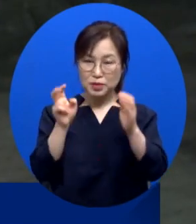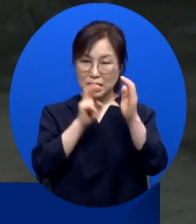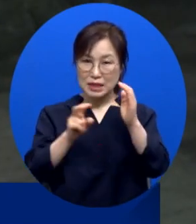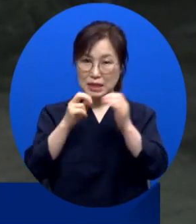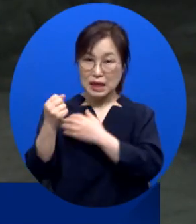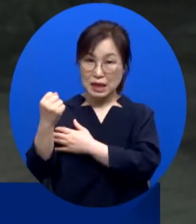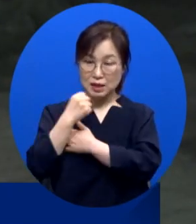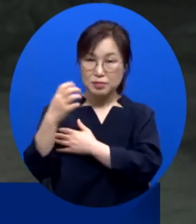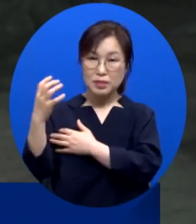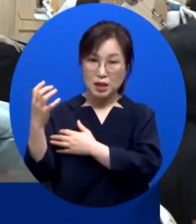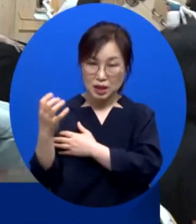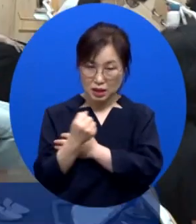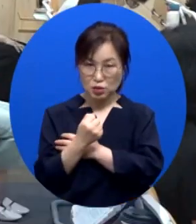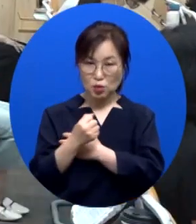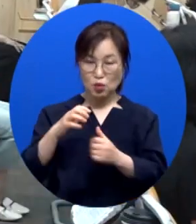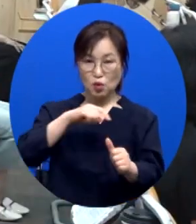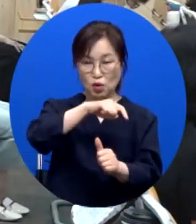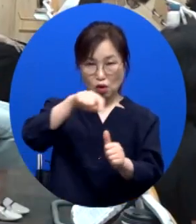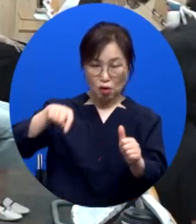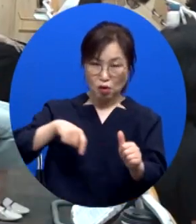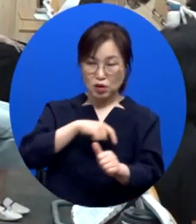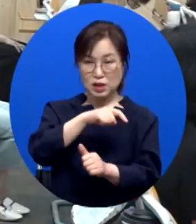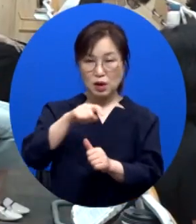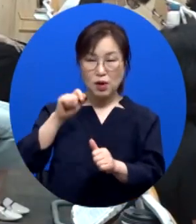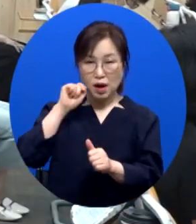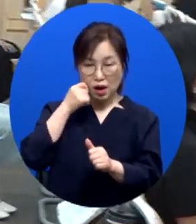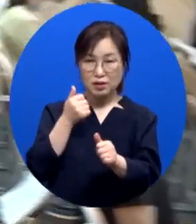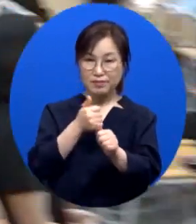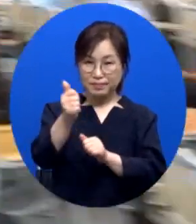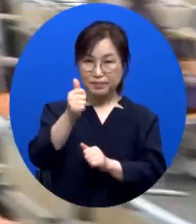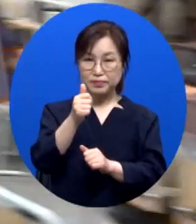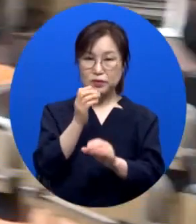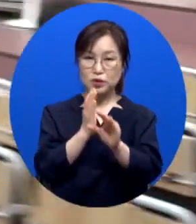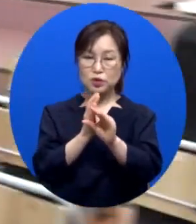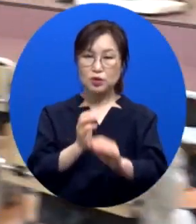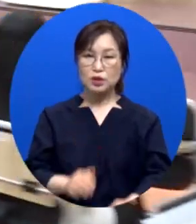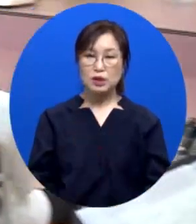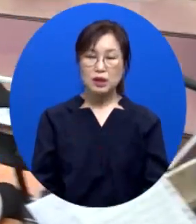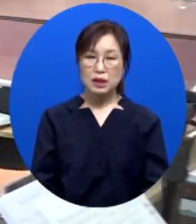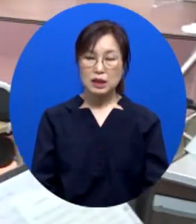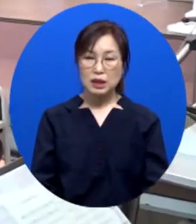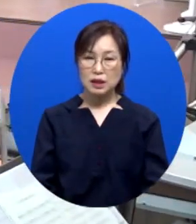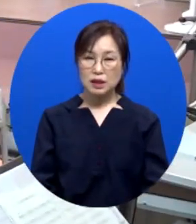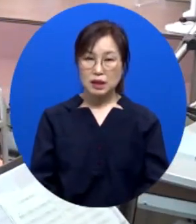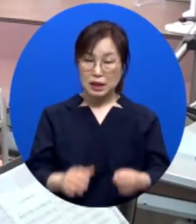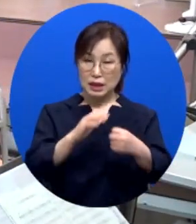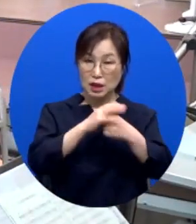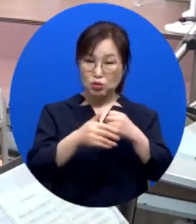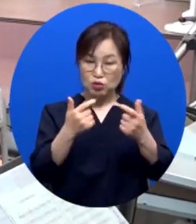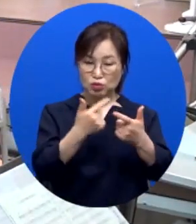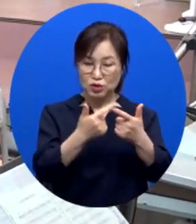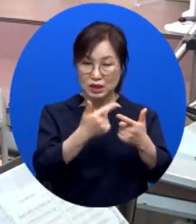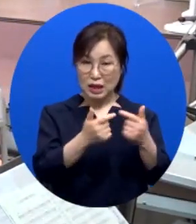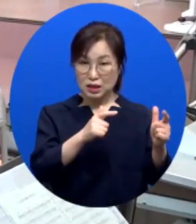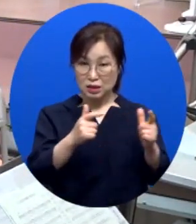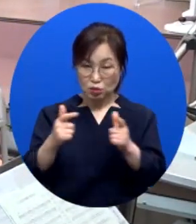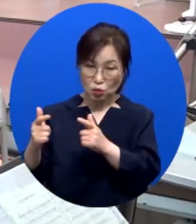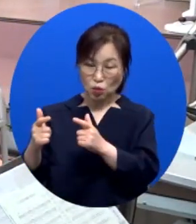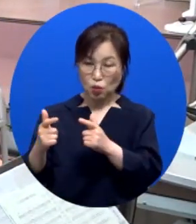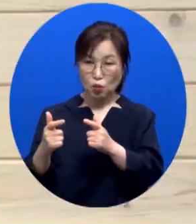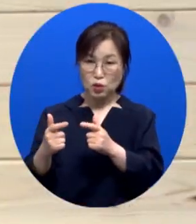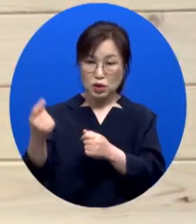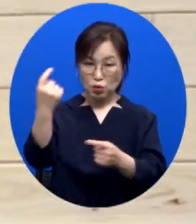고난을 돌파하고 있습니다. 교회가 소재한 인천 지역을 넘어 대구, 익산, 부산 등에서 장시간